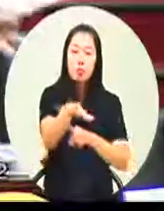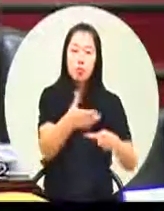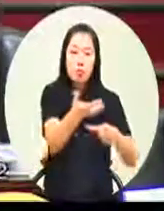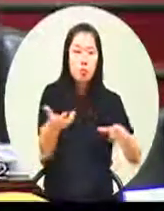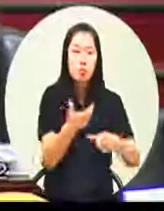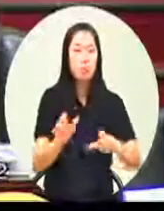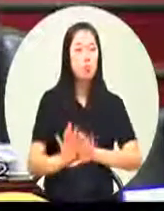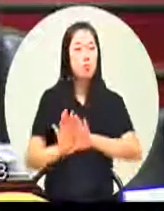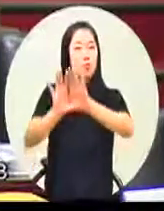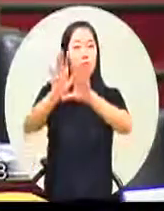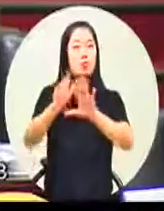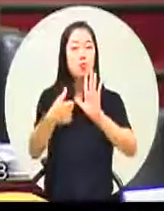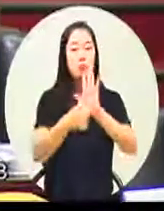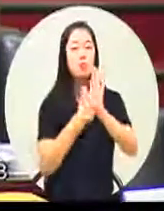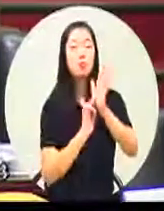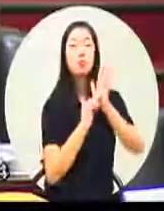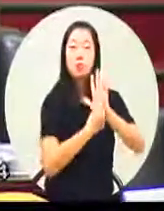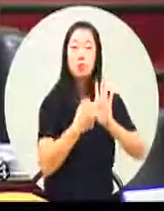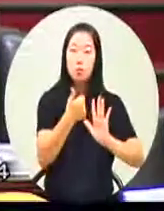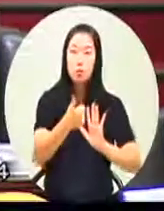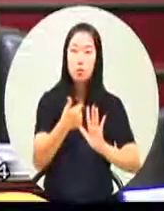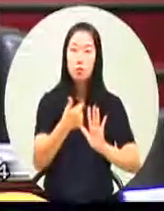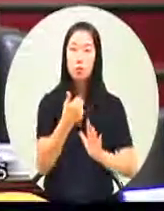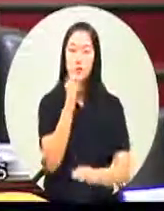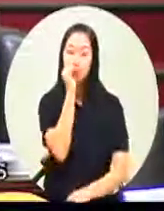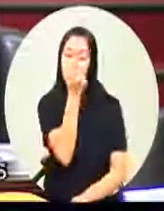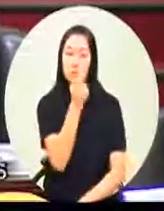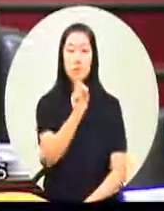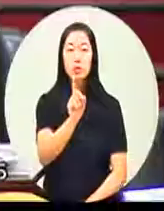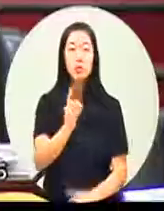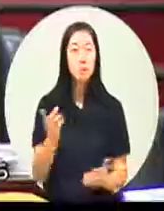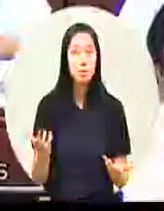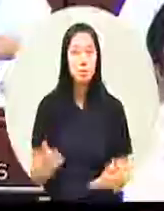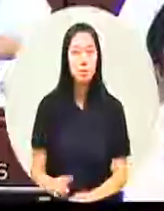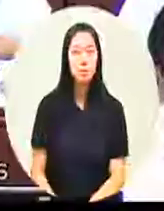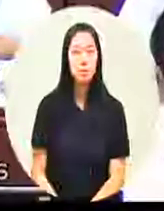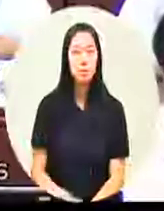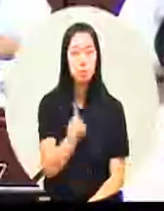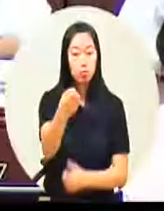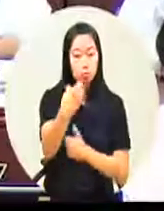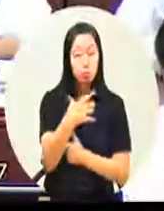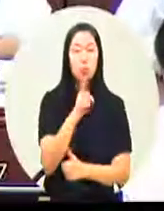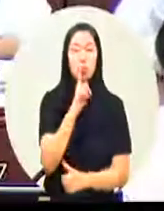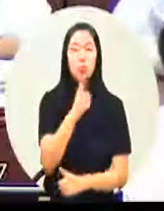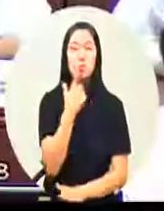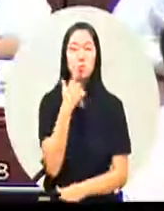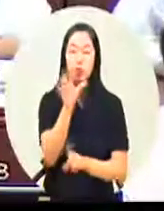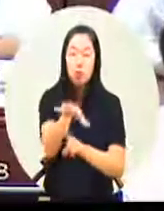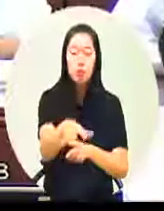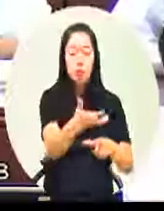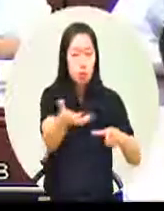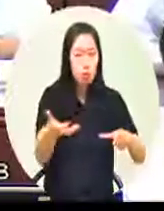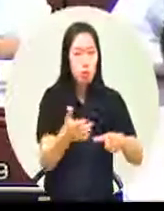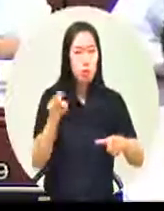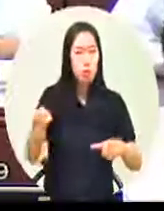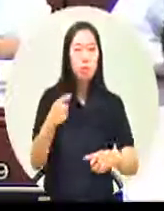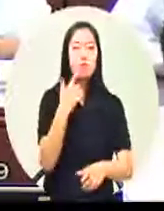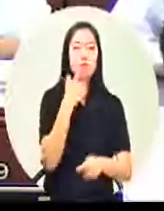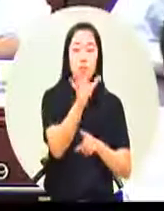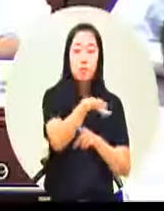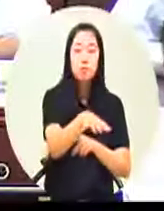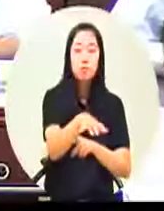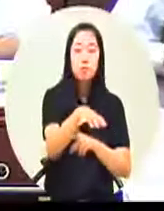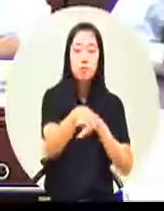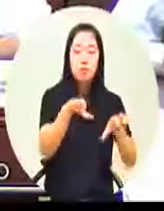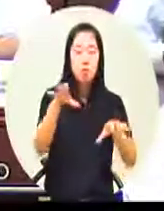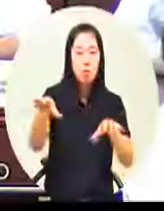观光，所以改成美浓湖啊，它的独特是什么？ 如果议员问的是美浓湖的话，其实它就跟美浓这个地区